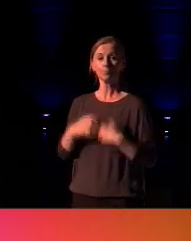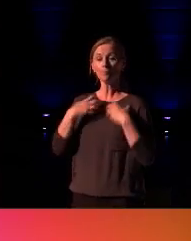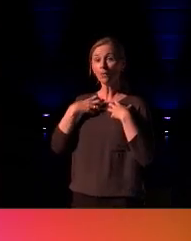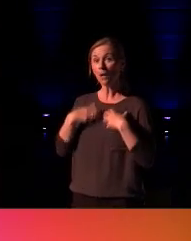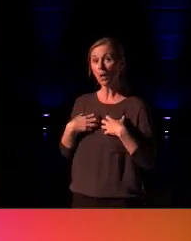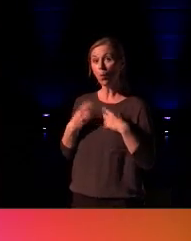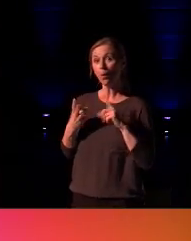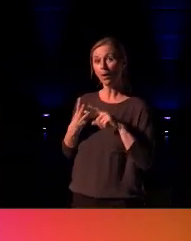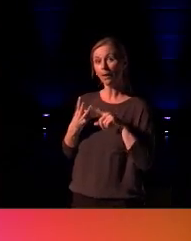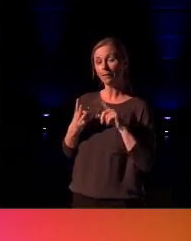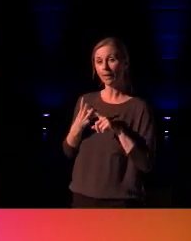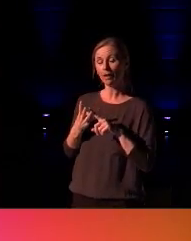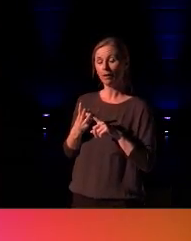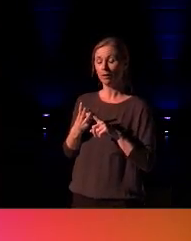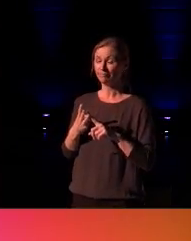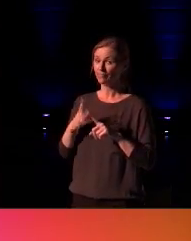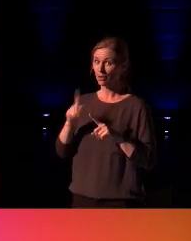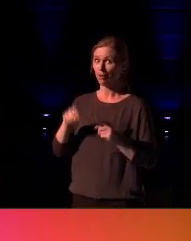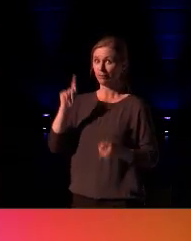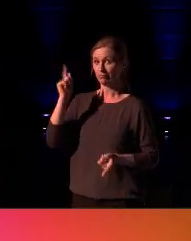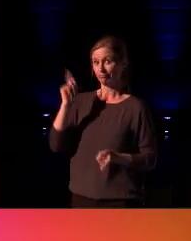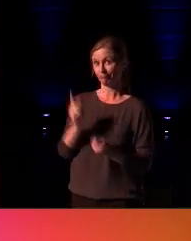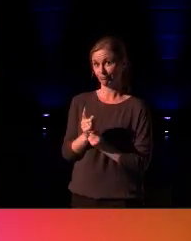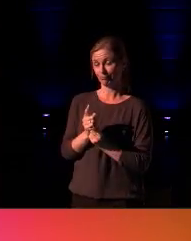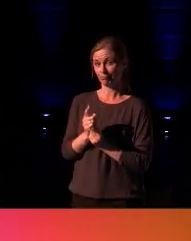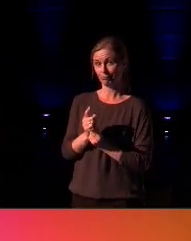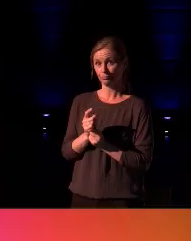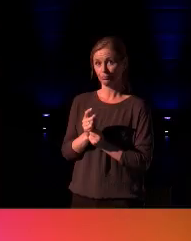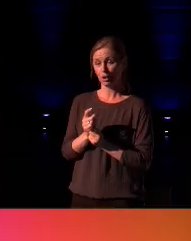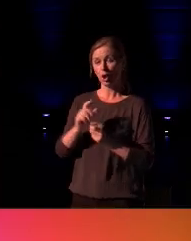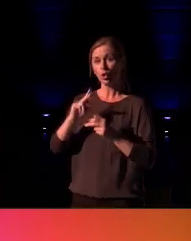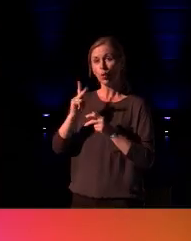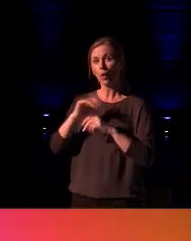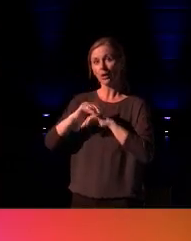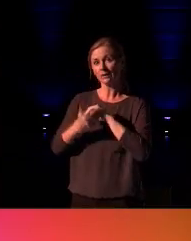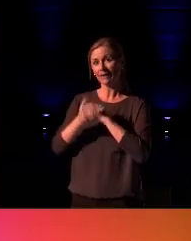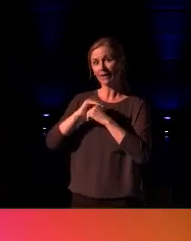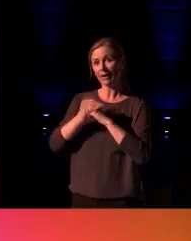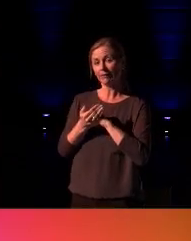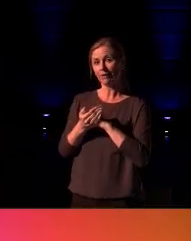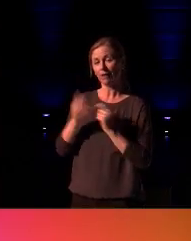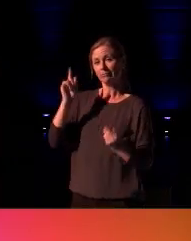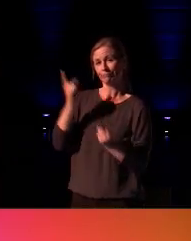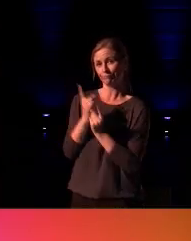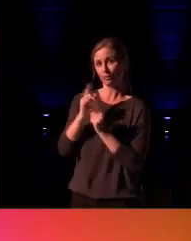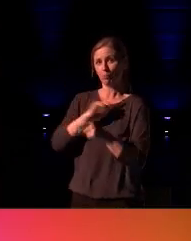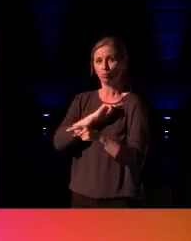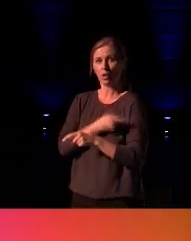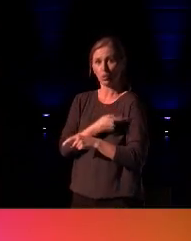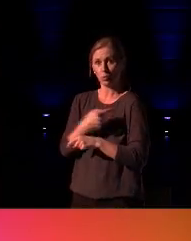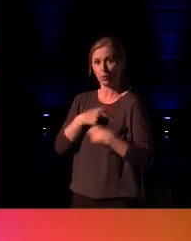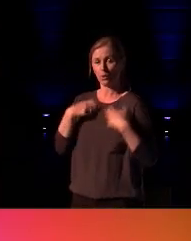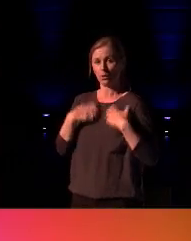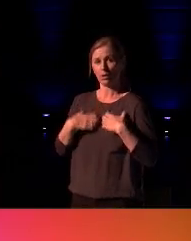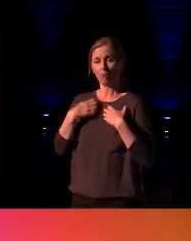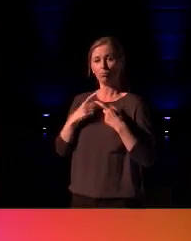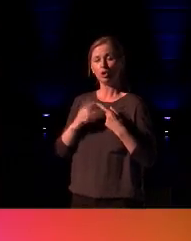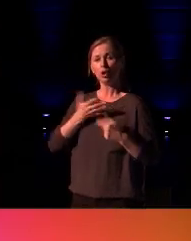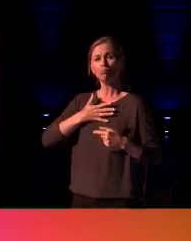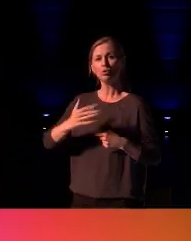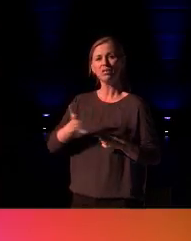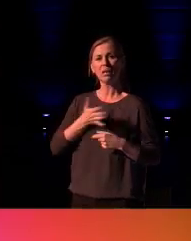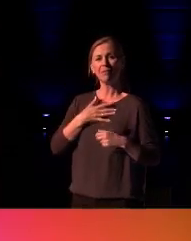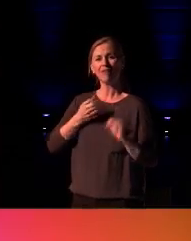Lungene taper også, eller toraksveggen, brystveggen, taper muskulatur, sånn at